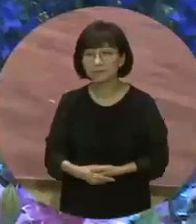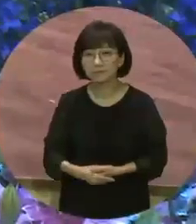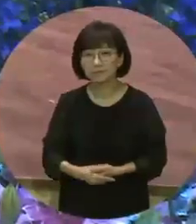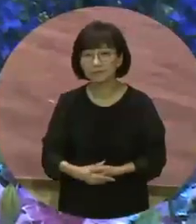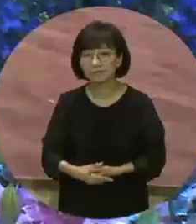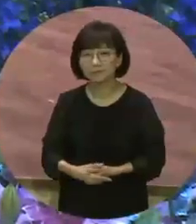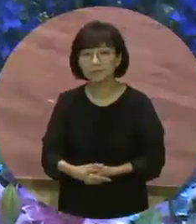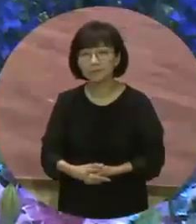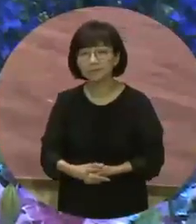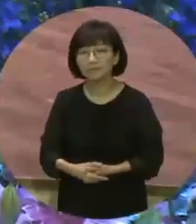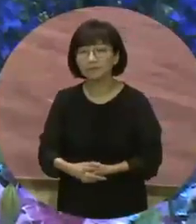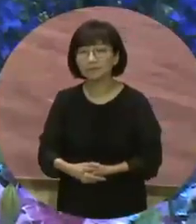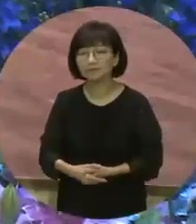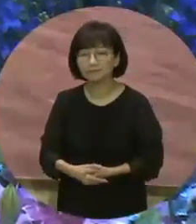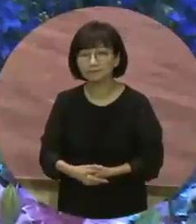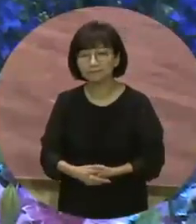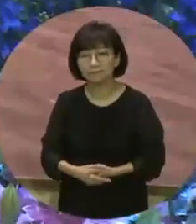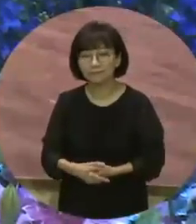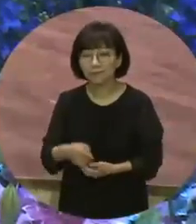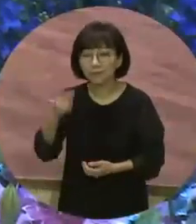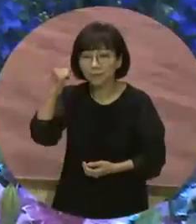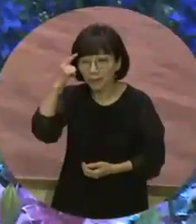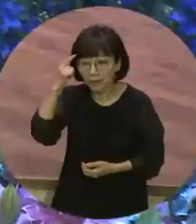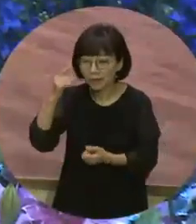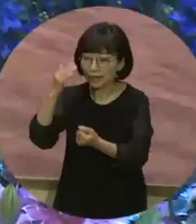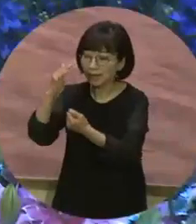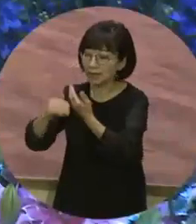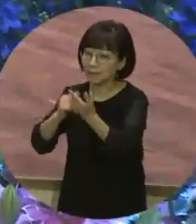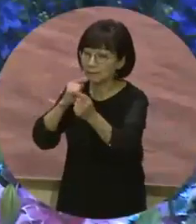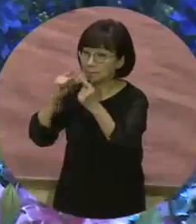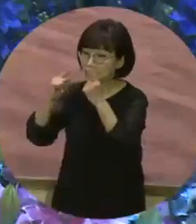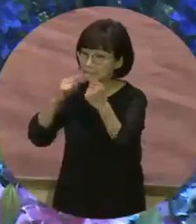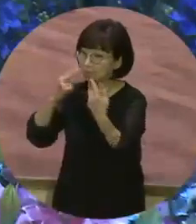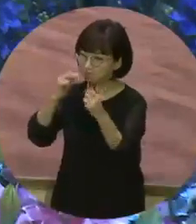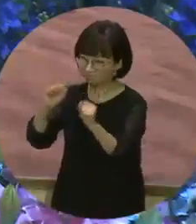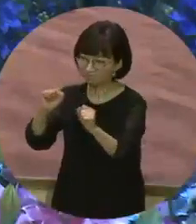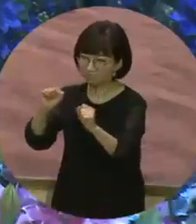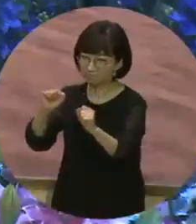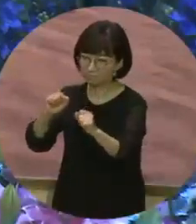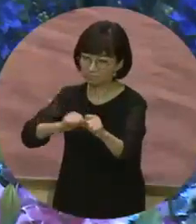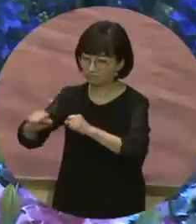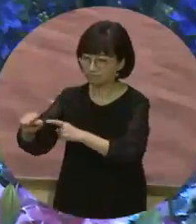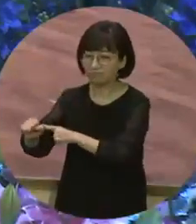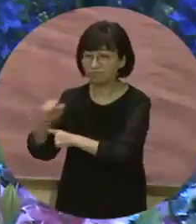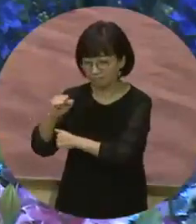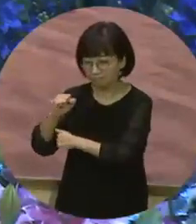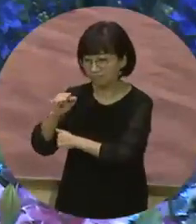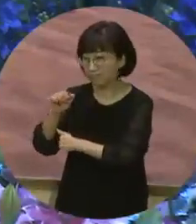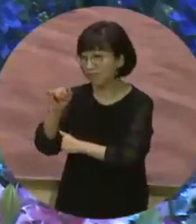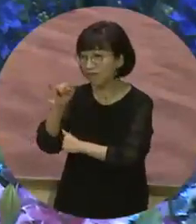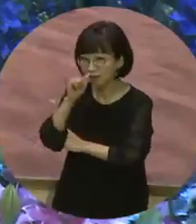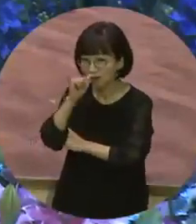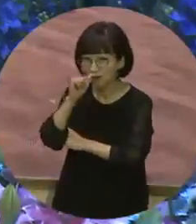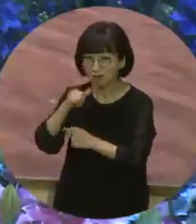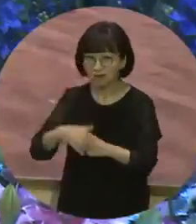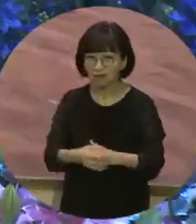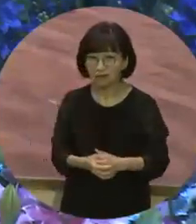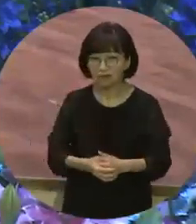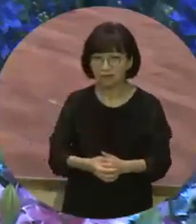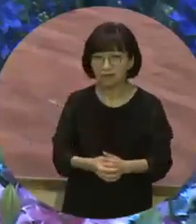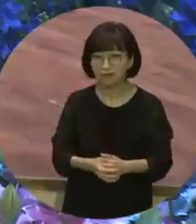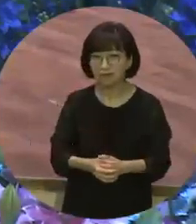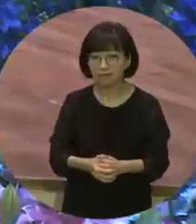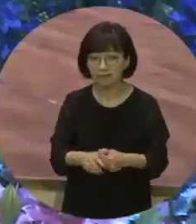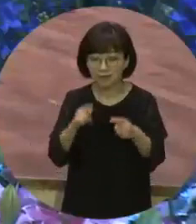왜냐 말씀은 살았고 활력이 있어 그랬어. 그래서 언약을 붙잡은 자의 삶 속에는요